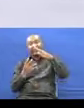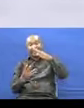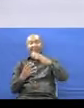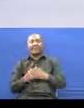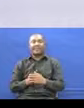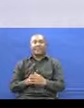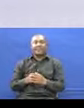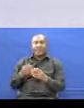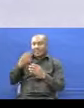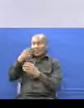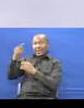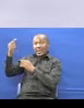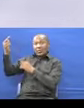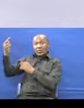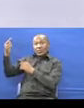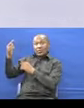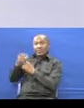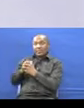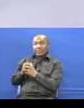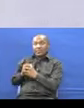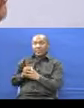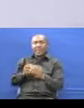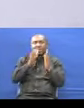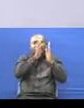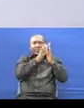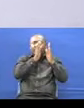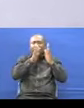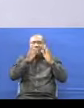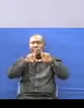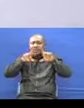Hebu tuangalie na hapa. Jumla vipo, kuna vipumba vingapi?